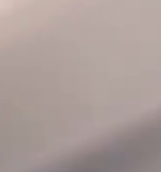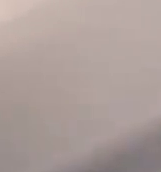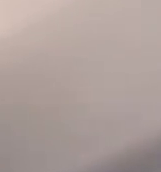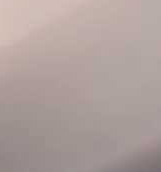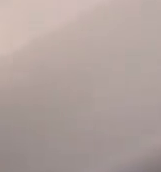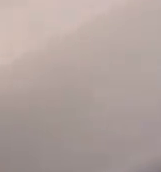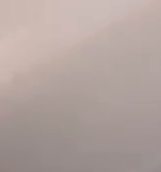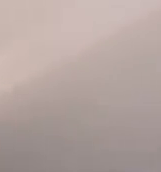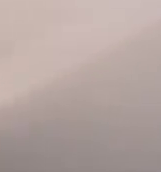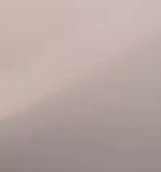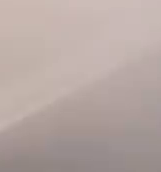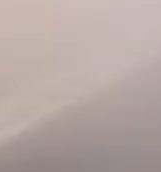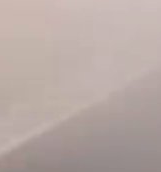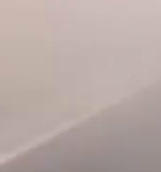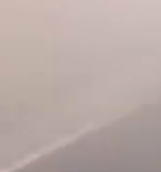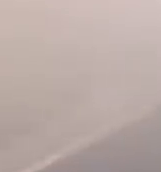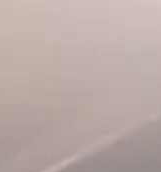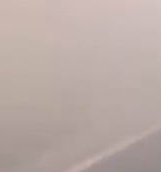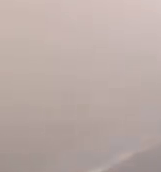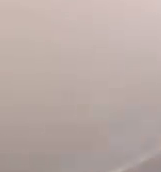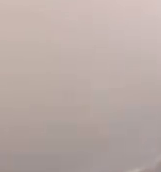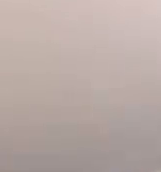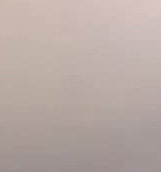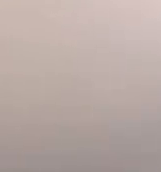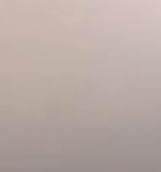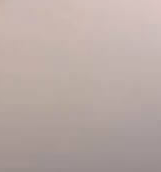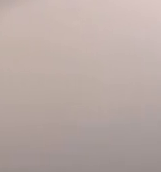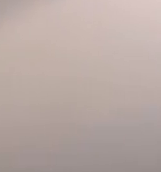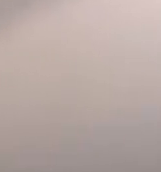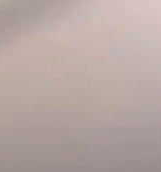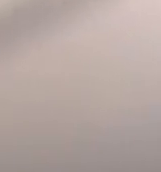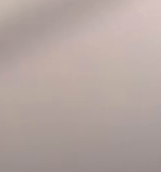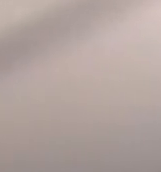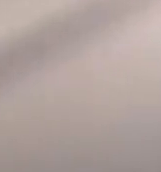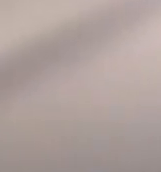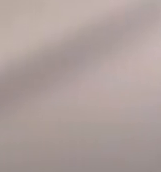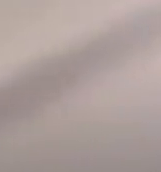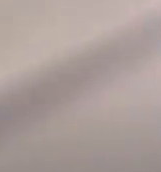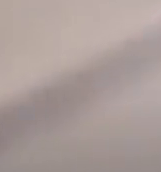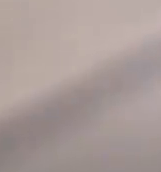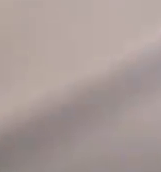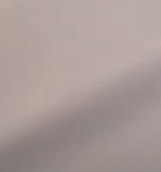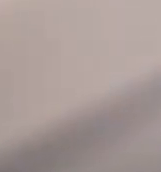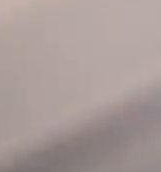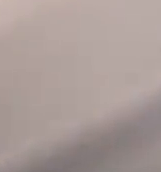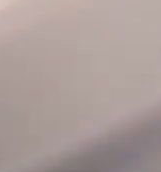channel. Para sa mga kapuso abroad, pwede nyo rin kaming makasama sa GMA Pinoy